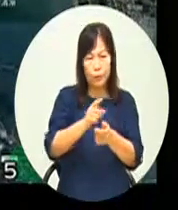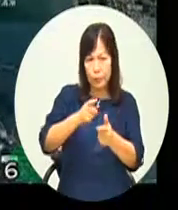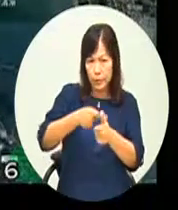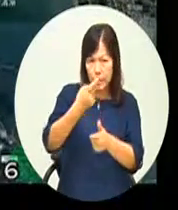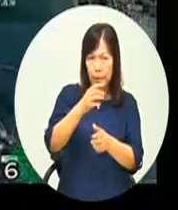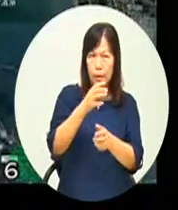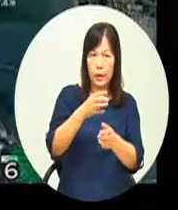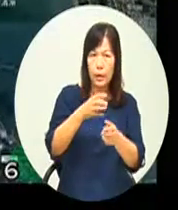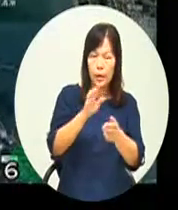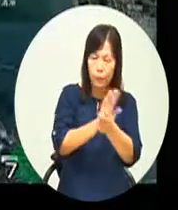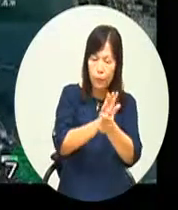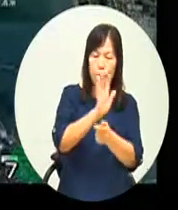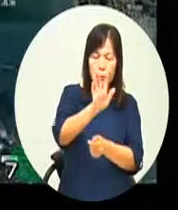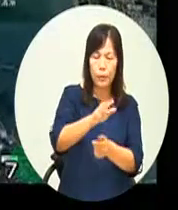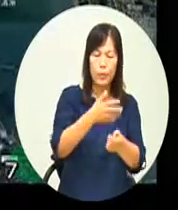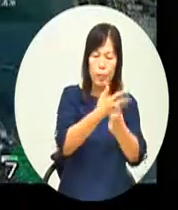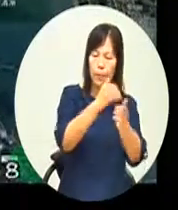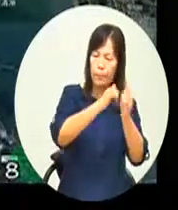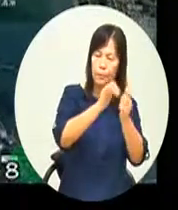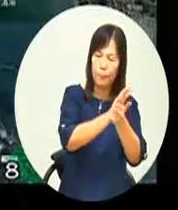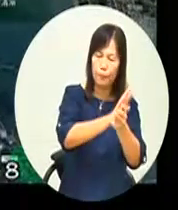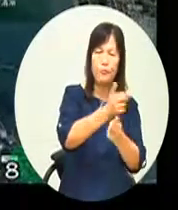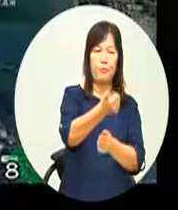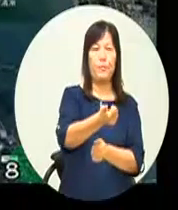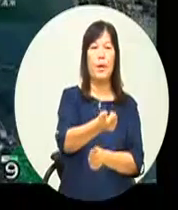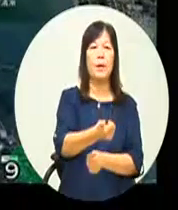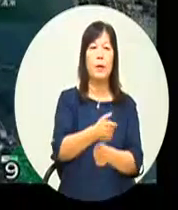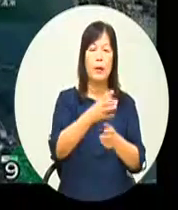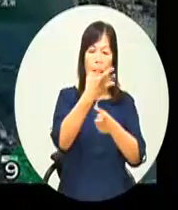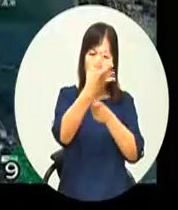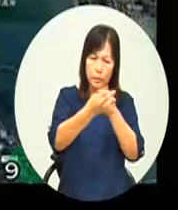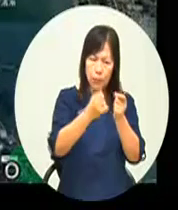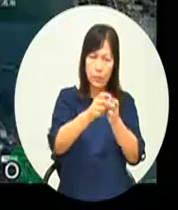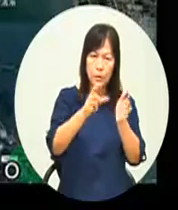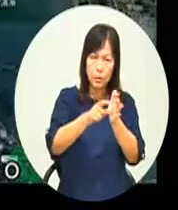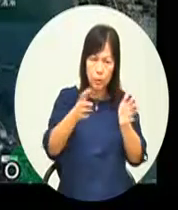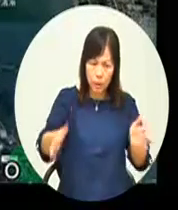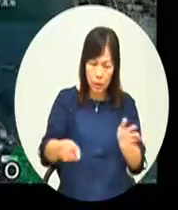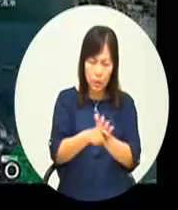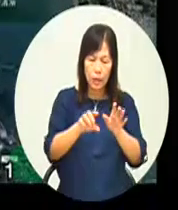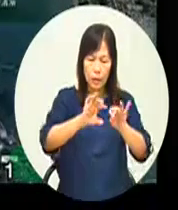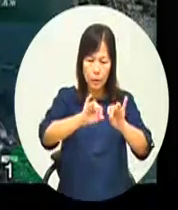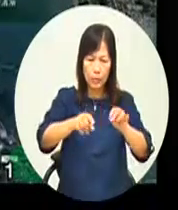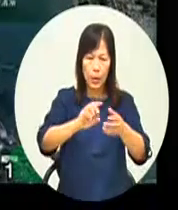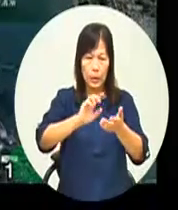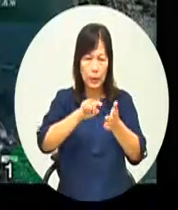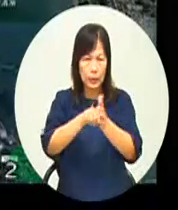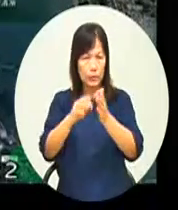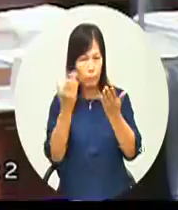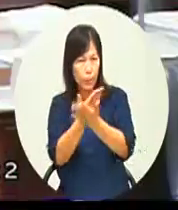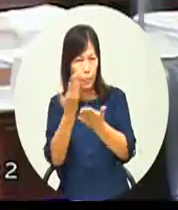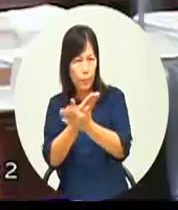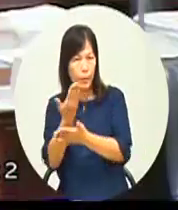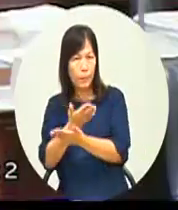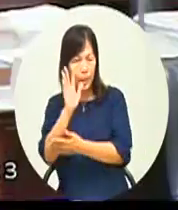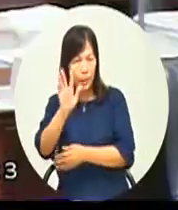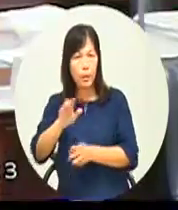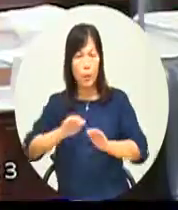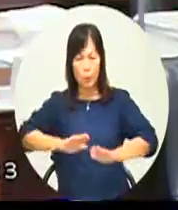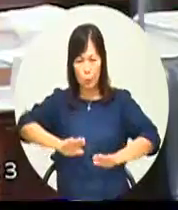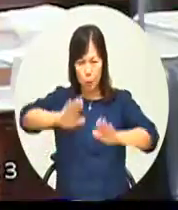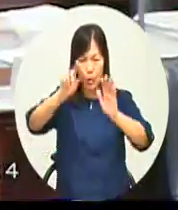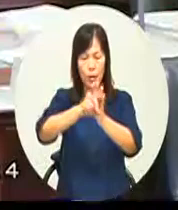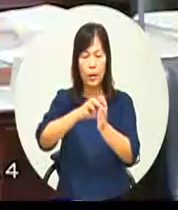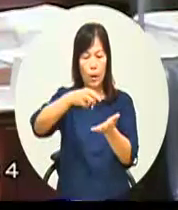市民朋友一些好的服务。所以这几年这一些地方其实不断的在改变，不断的在往前走，尤其是富鼎